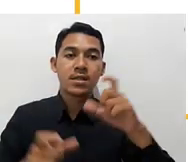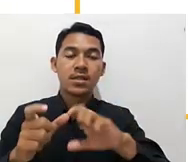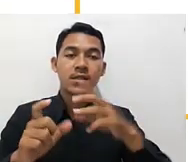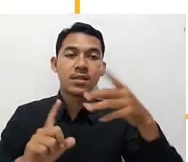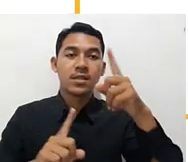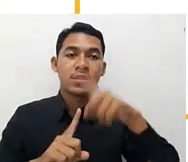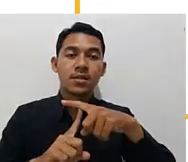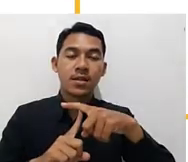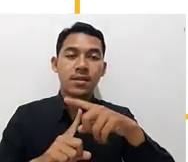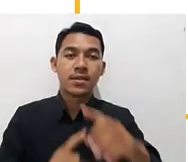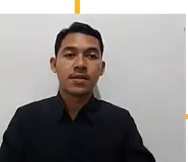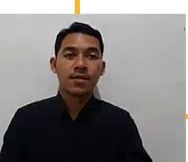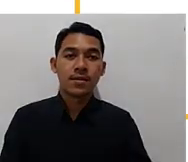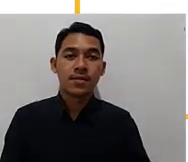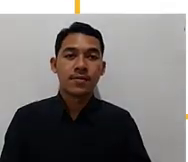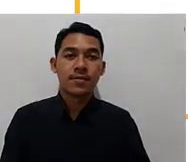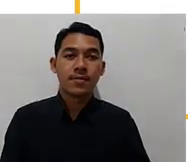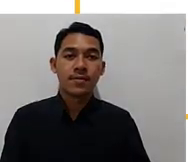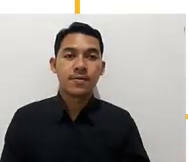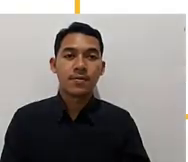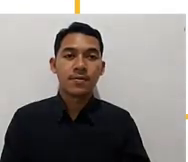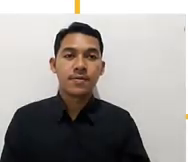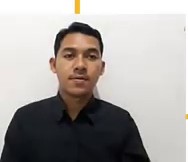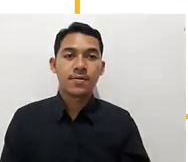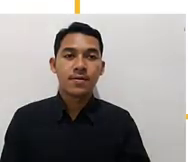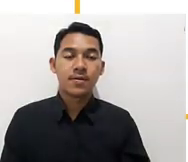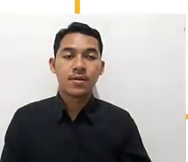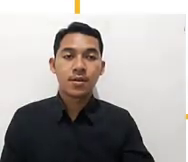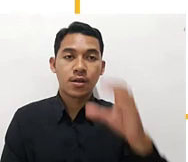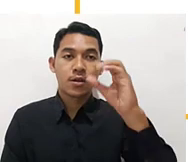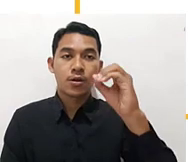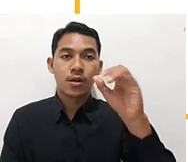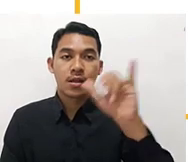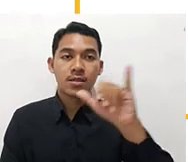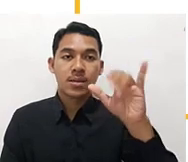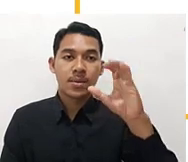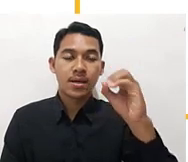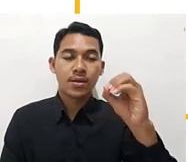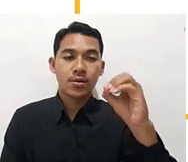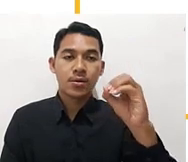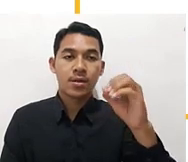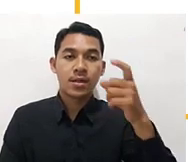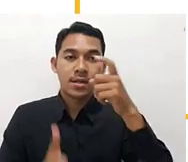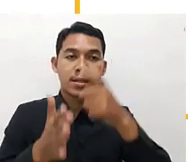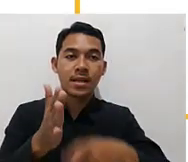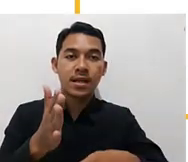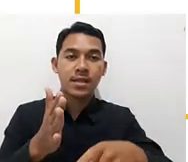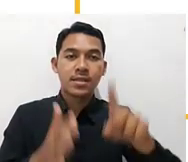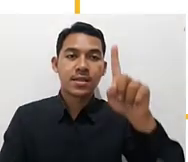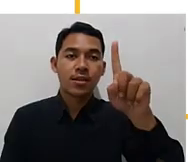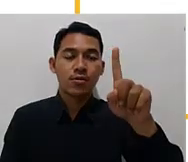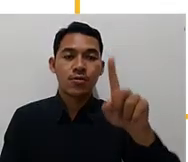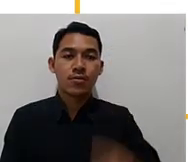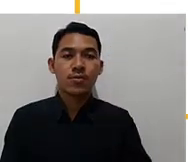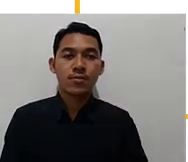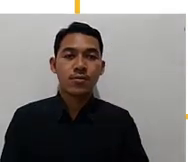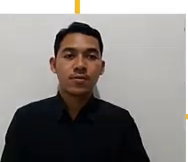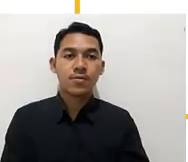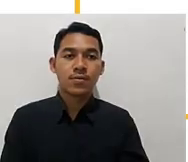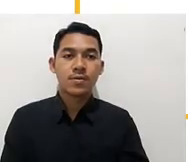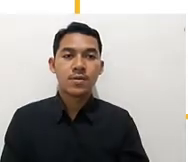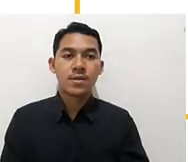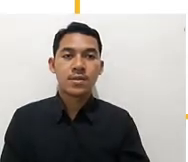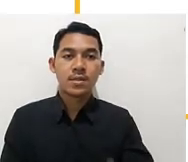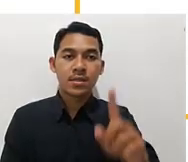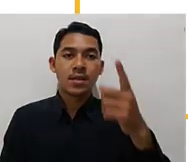reset ya. Posisi di reset. Nah, 0 dengan 0 not n berarti sini 1, di sini 1 ya kan? Di sini